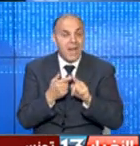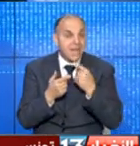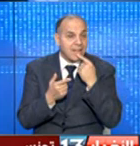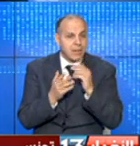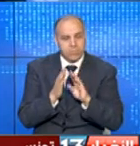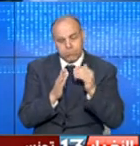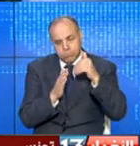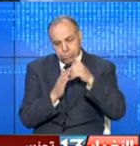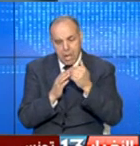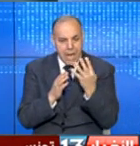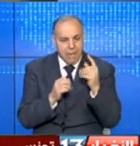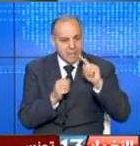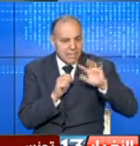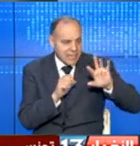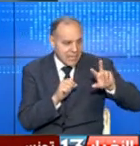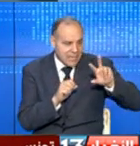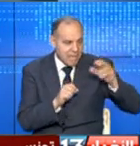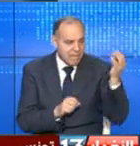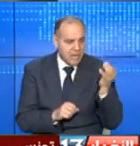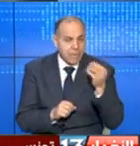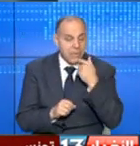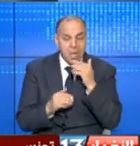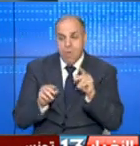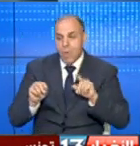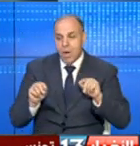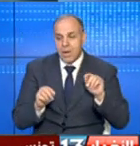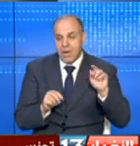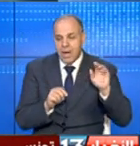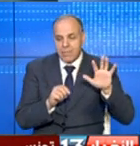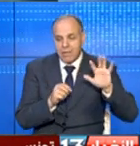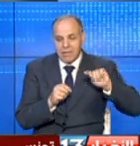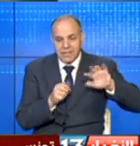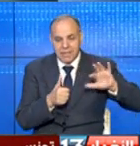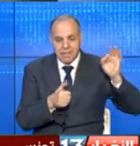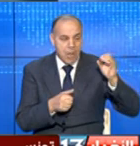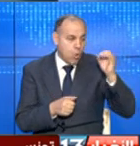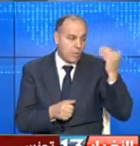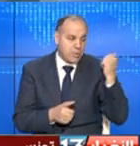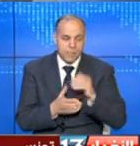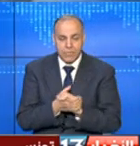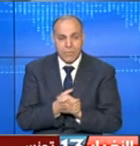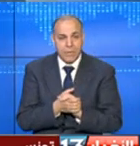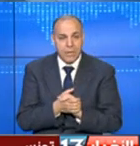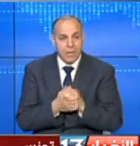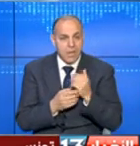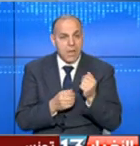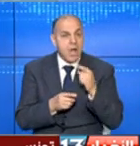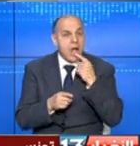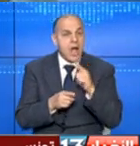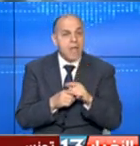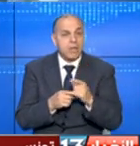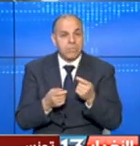تراجعت الى اربعه فاصل ثلاثه بالمائه مقابل خمسه فاصل سته بالمائه في اكتوبر الماضي وحافظ التضخم